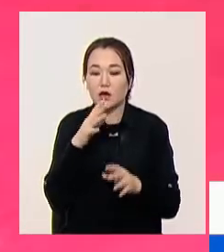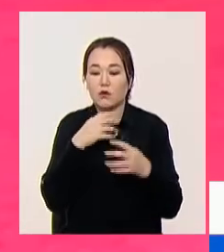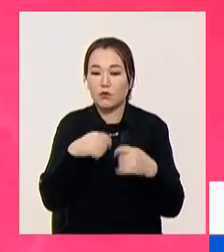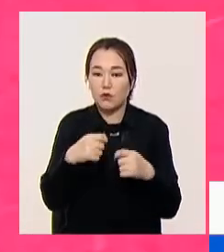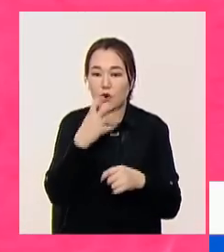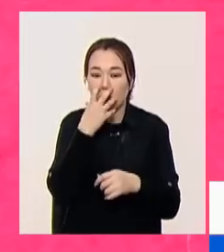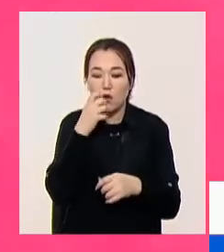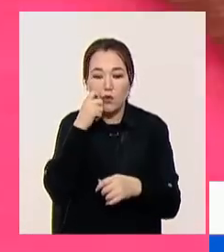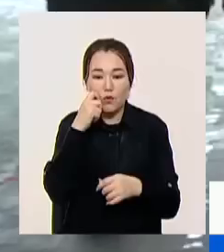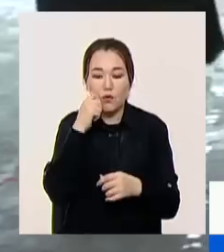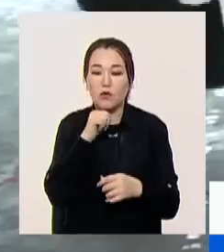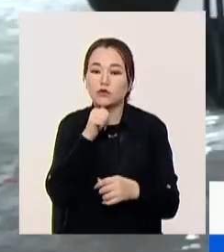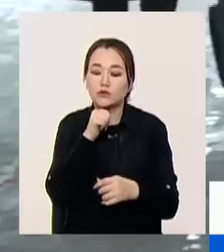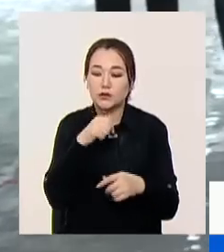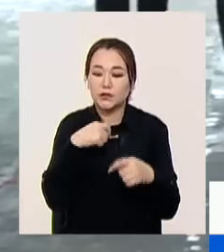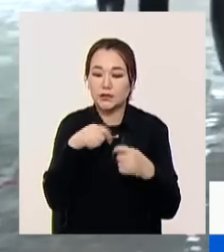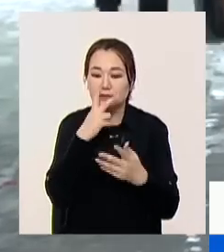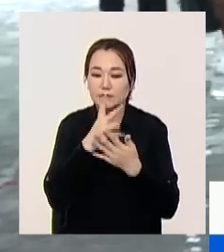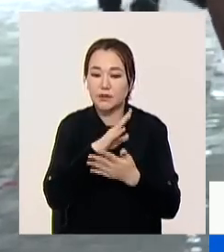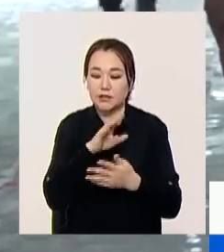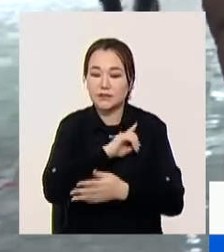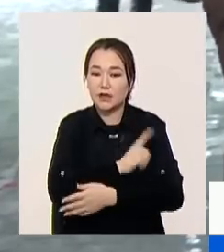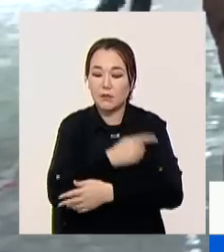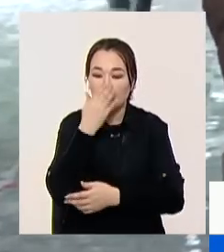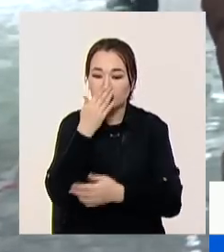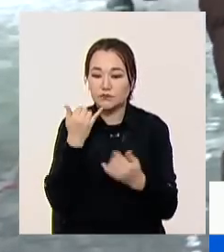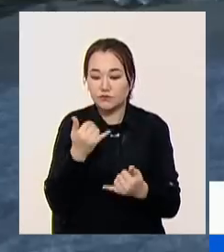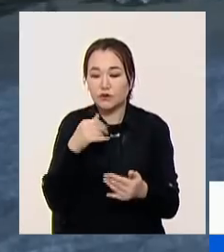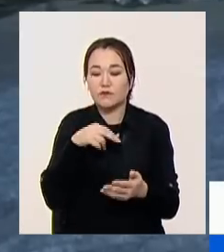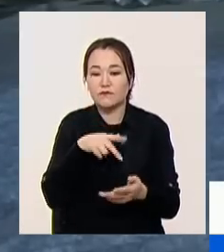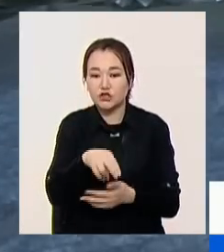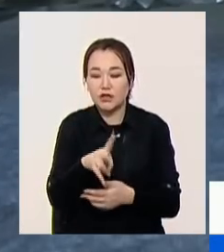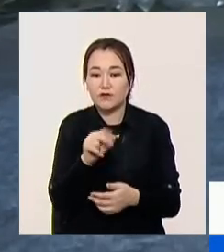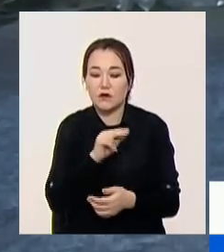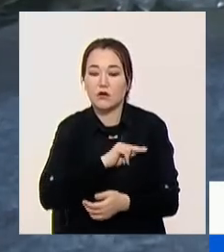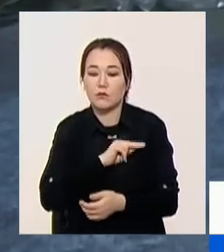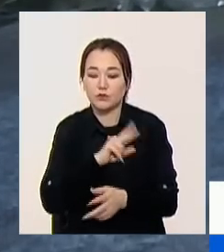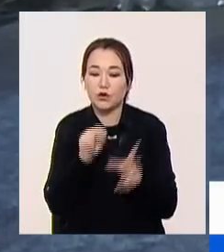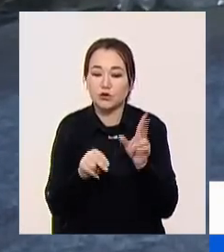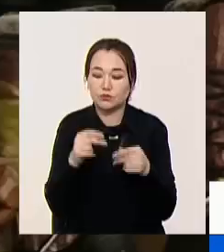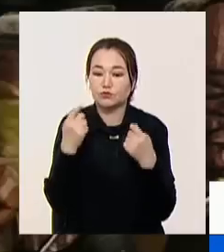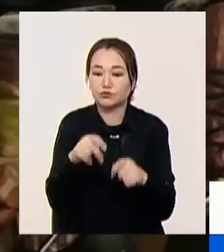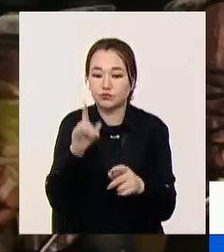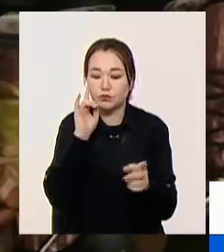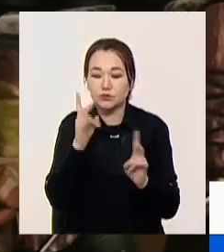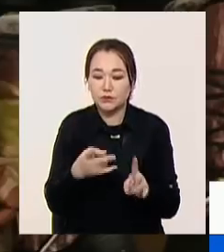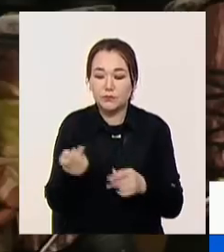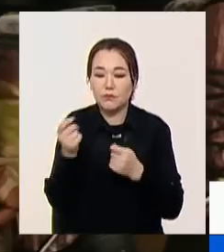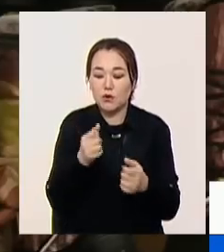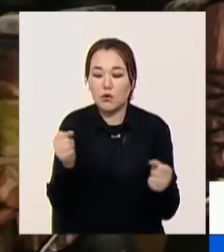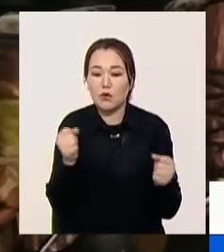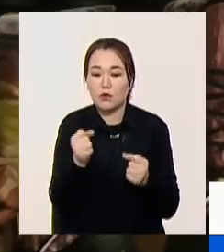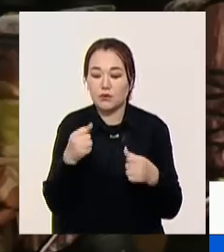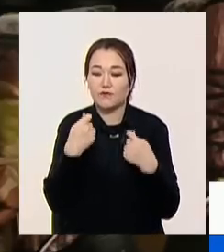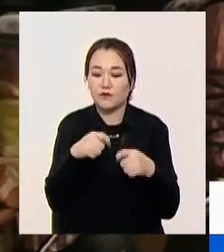обувью на костанайском рынке. Несмотря на сильный мороз, женщина сегодня все же вышла на работу в надежде продать популярный с приходом холодов